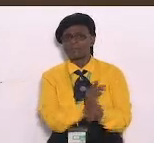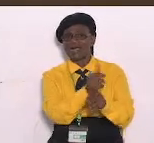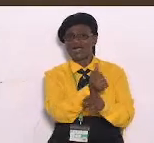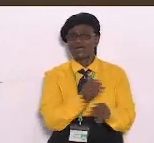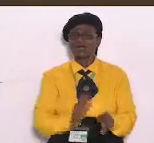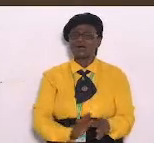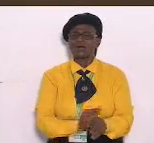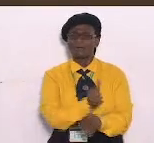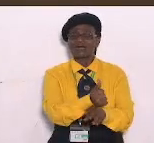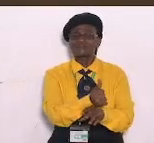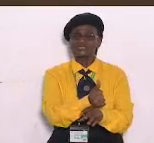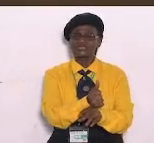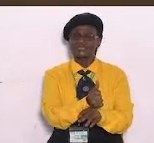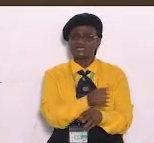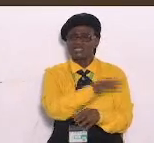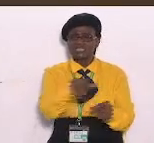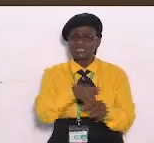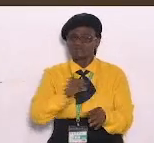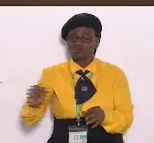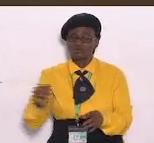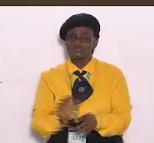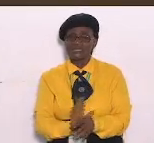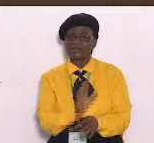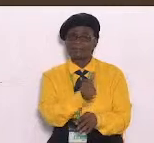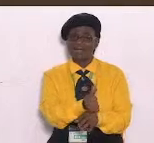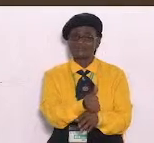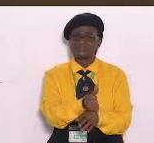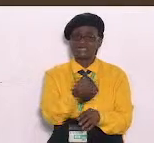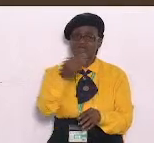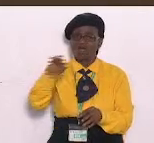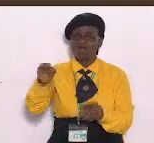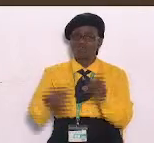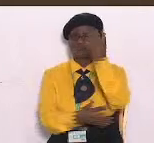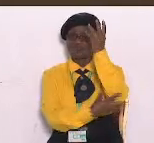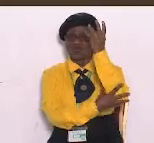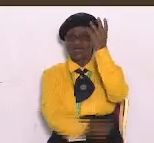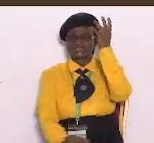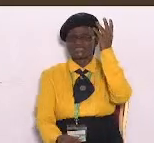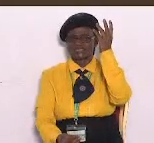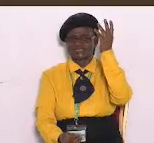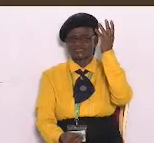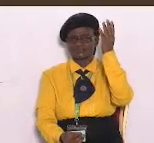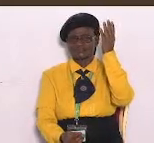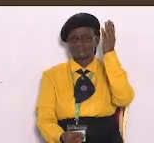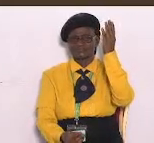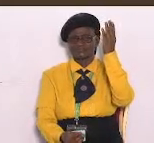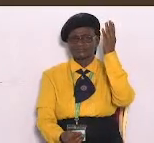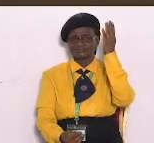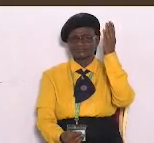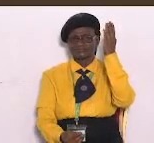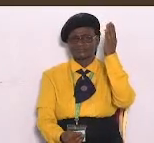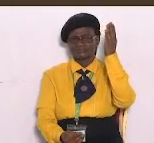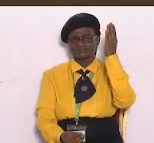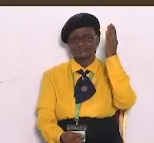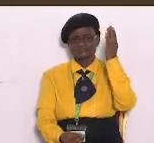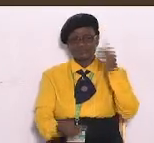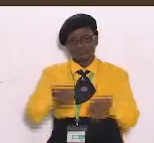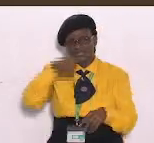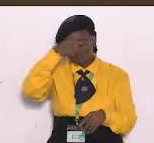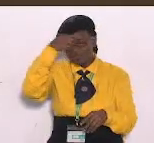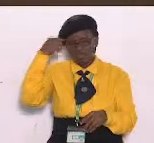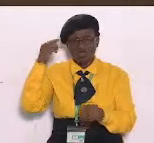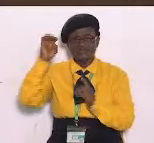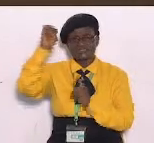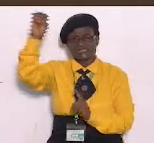de bouger les montagnes incluant la montagne de pauvreté